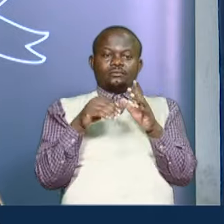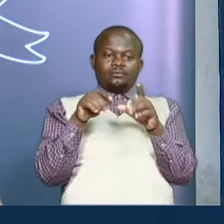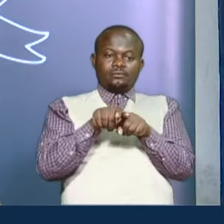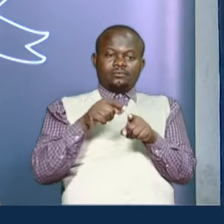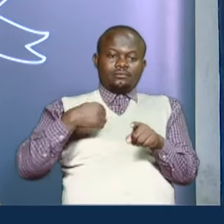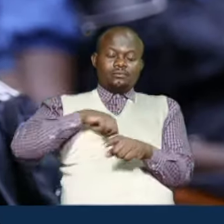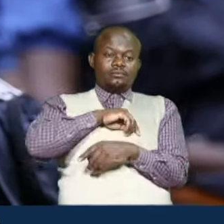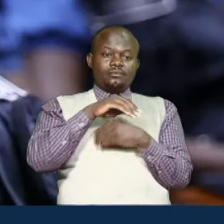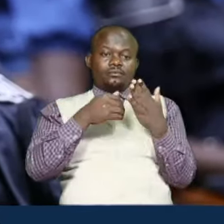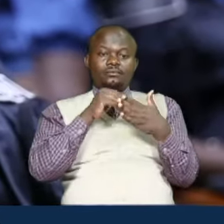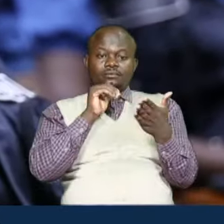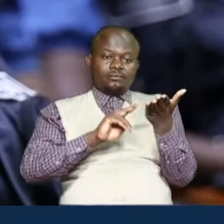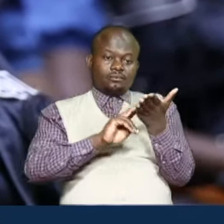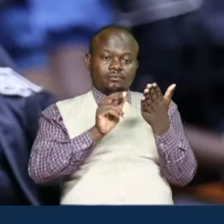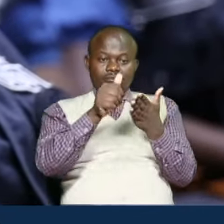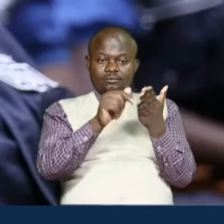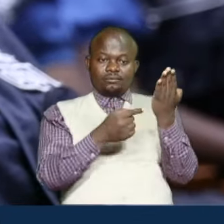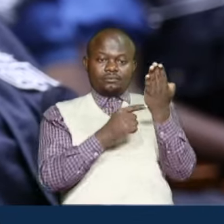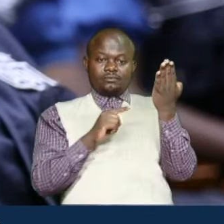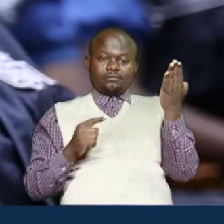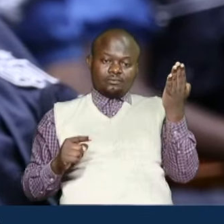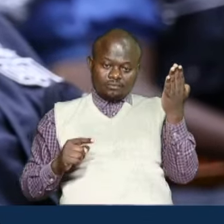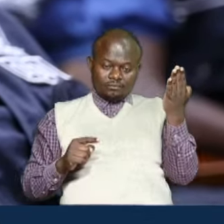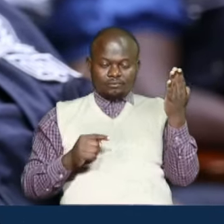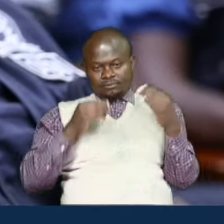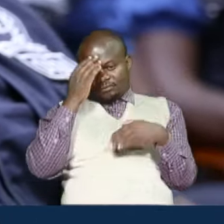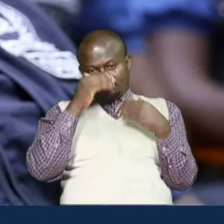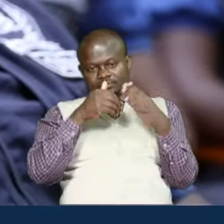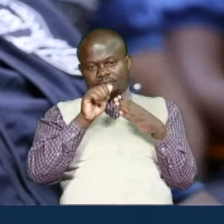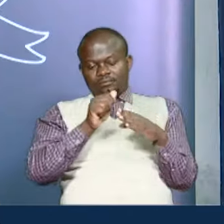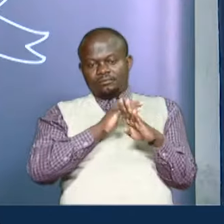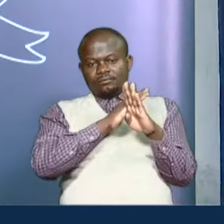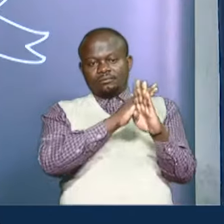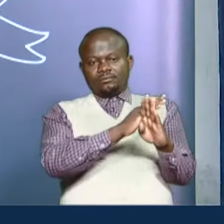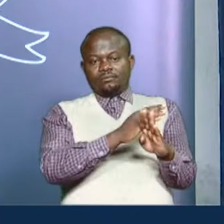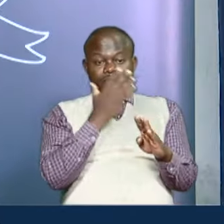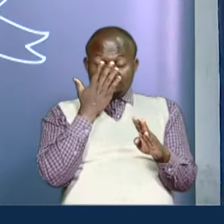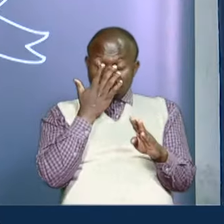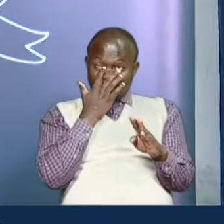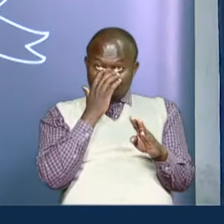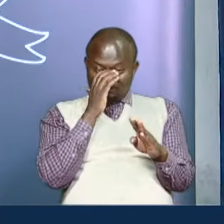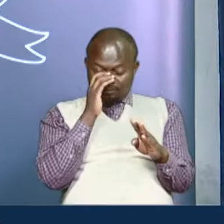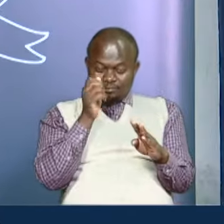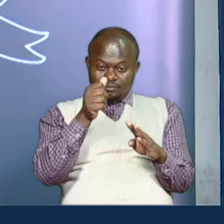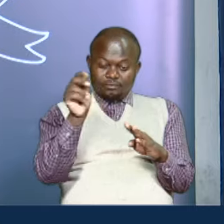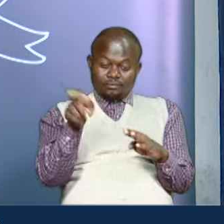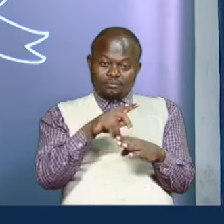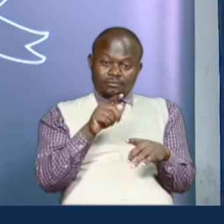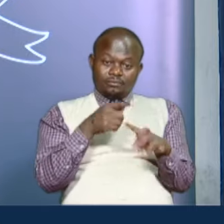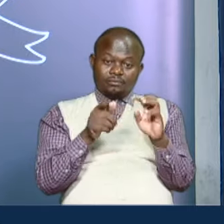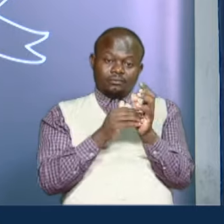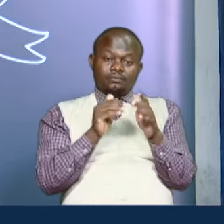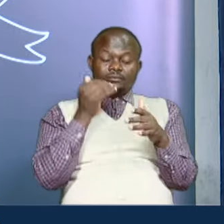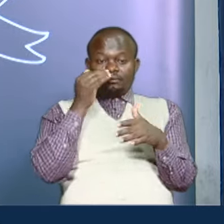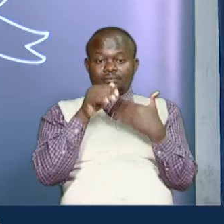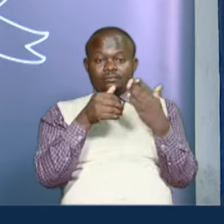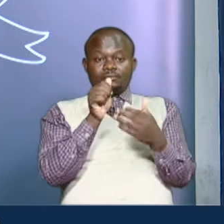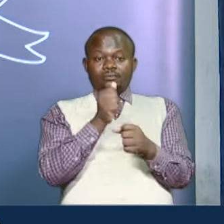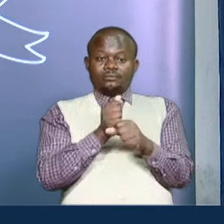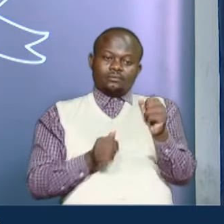tutifashije iryo koranabuhanga ngo tukumire ibyo byaha cyangwa nibinakorwa